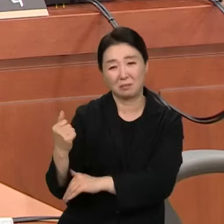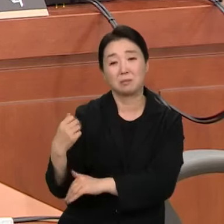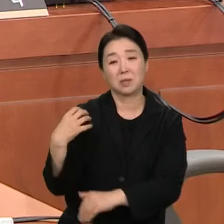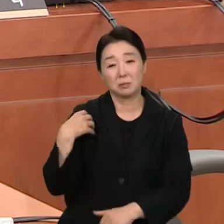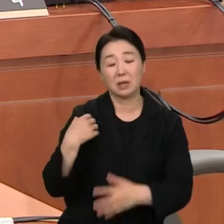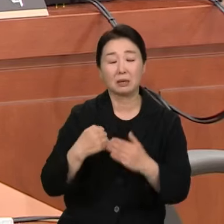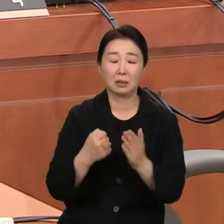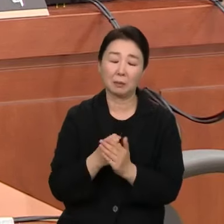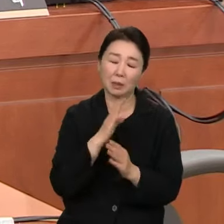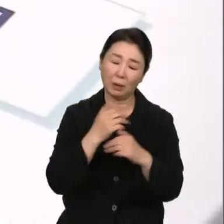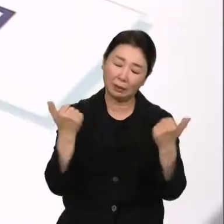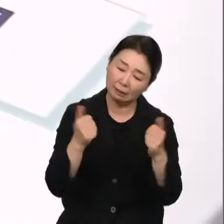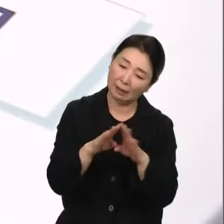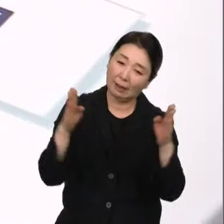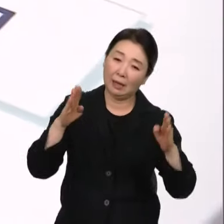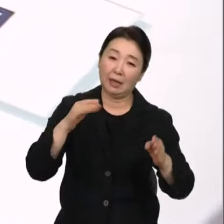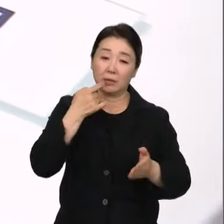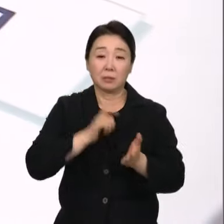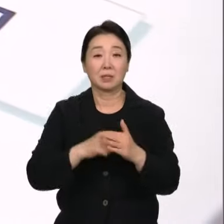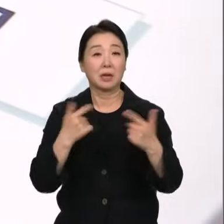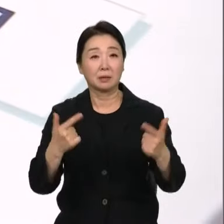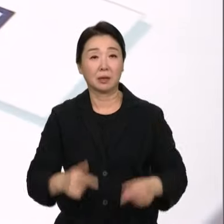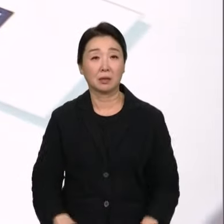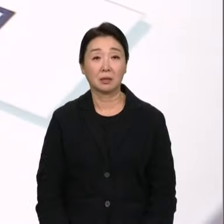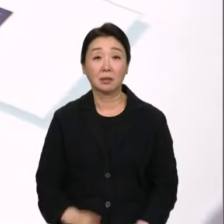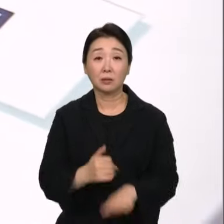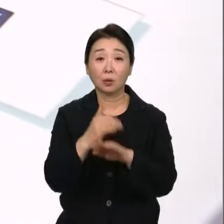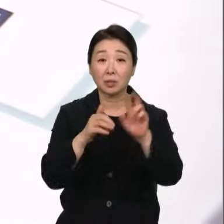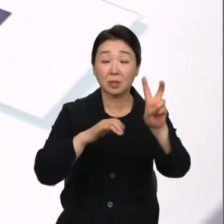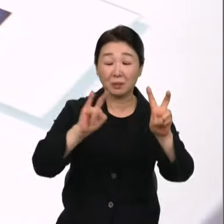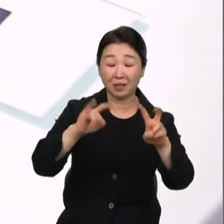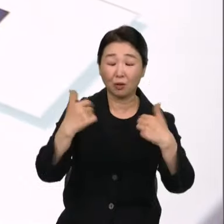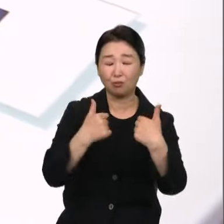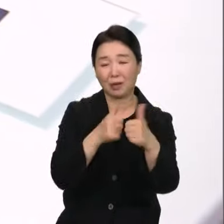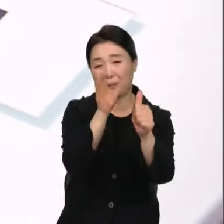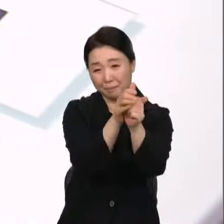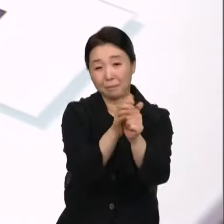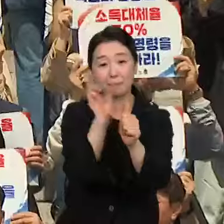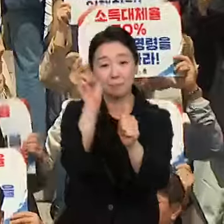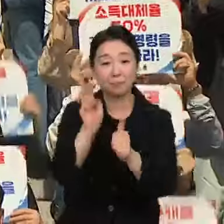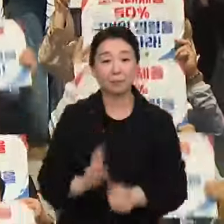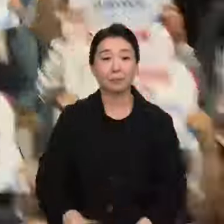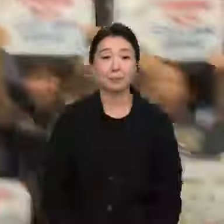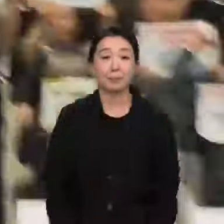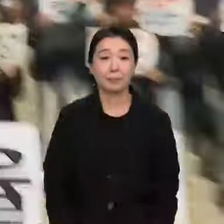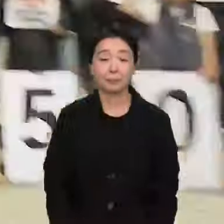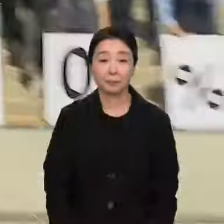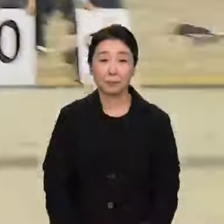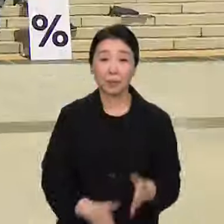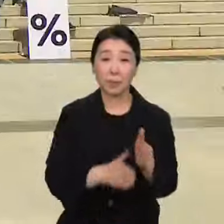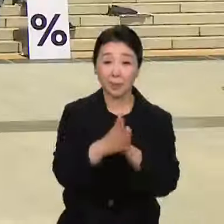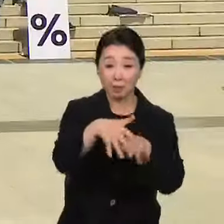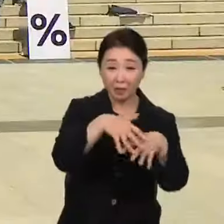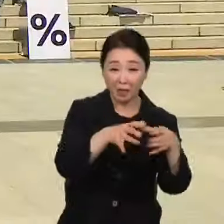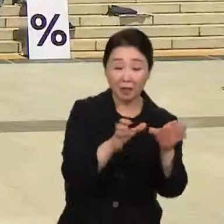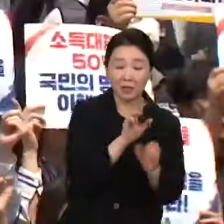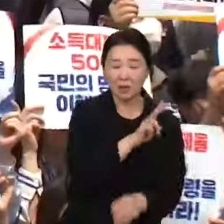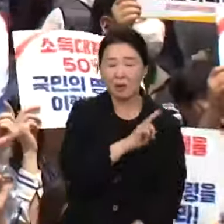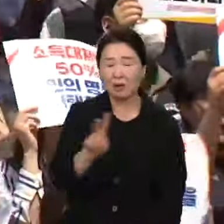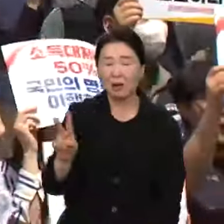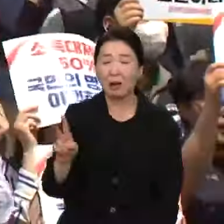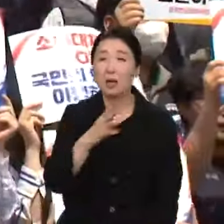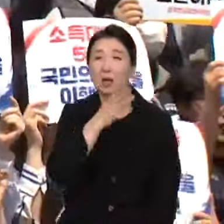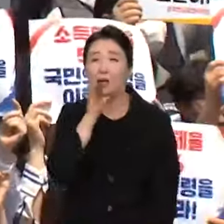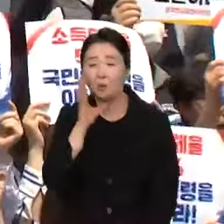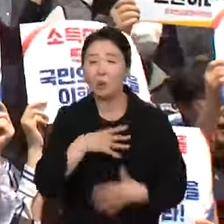자체가 쉽지 않습니다. 결국 22대 국회로 넘어갈 가능성이 높습니다. 시민단체는 여야 모두 노후